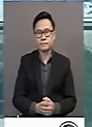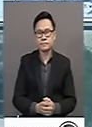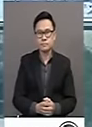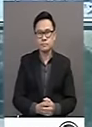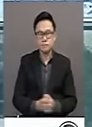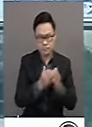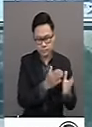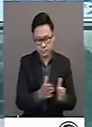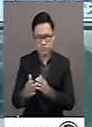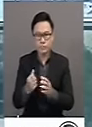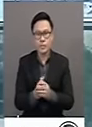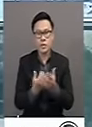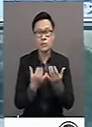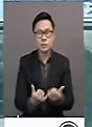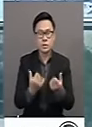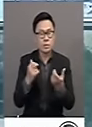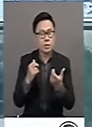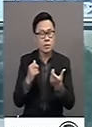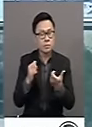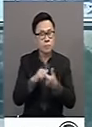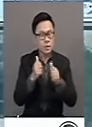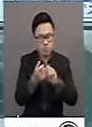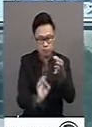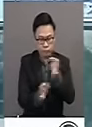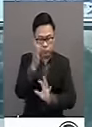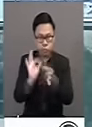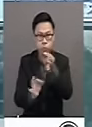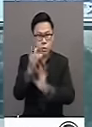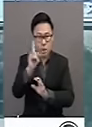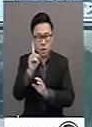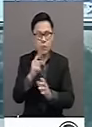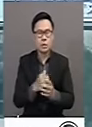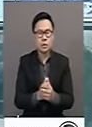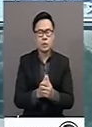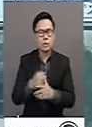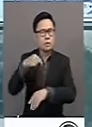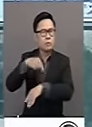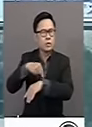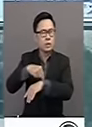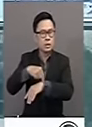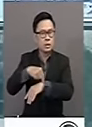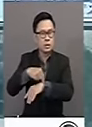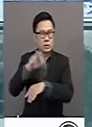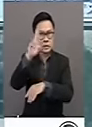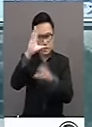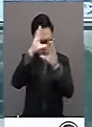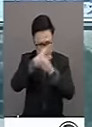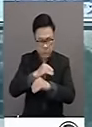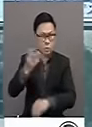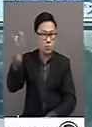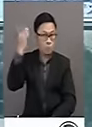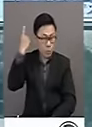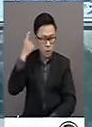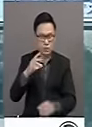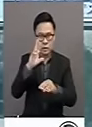เอาละค่ะคุณผู้ชมไปกันที่เรื่องของเหตุไฟไหม้กันบ้างนะคะเมื่อช่วงเวลาประมาณเที่ยงคืน30